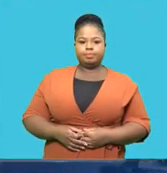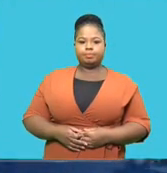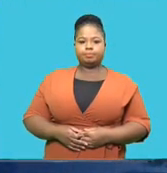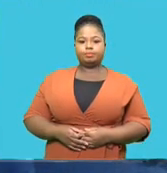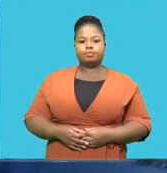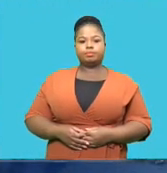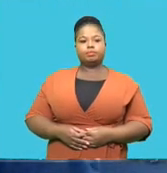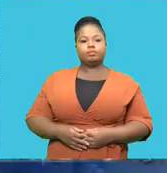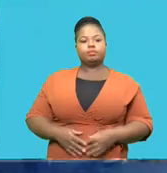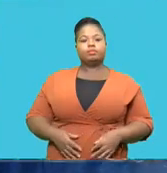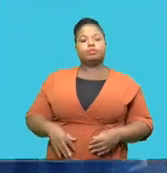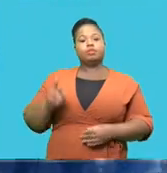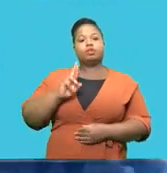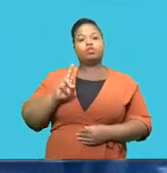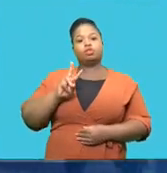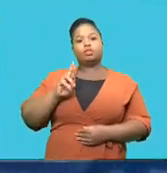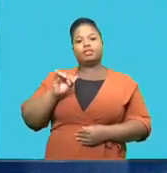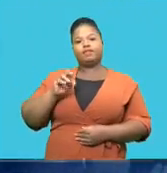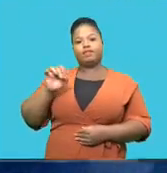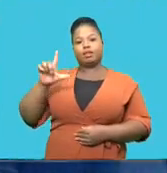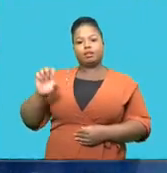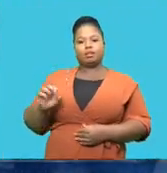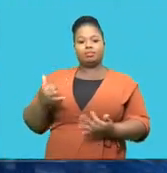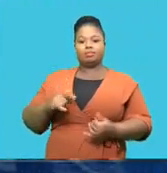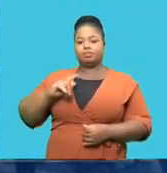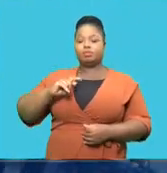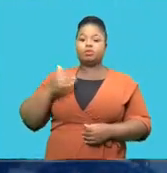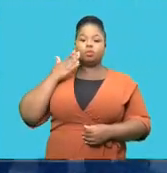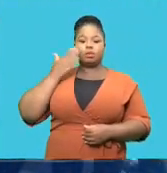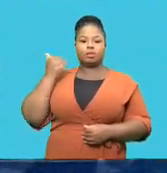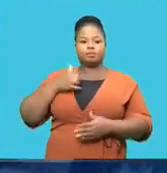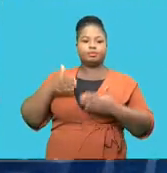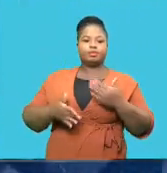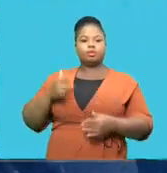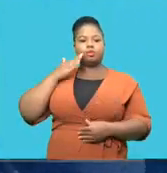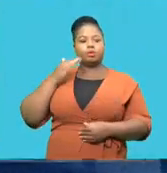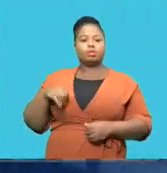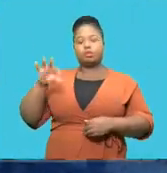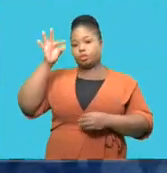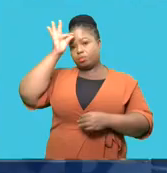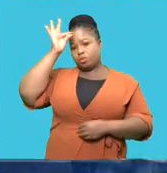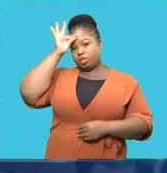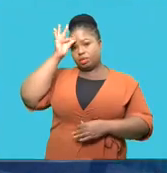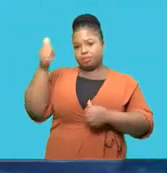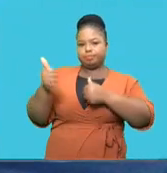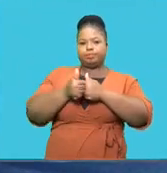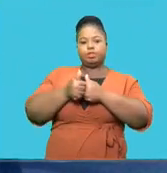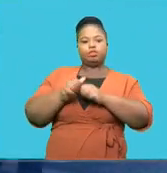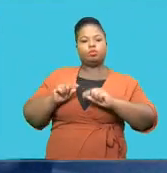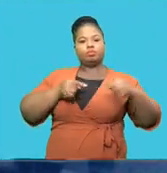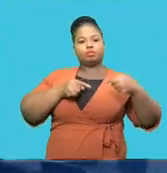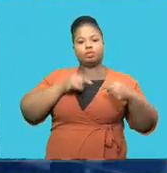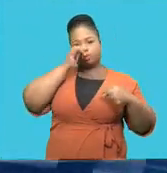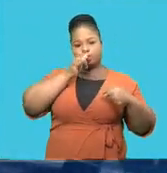Baahi ba tikolohong ya Rossetenville tshebedisanong mmoho le mekgatlo e itseng ya tshireletso mmoho le sepolesa sa naha. Ba